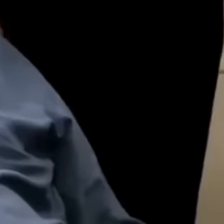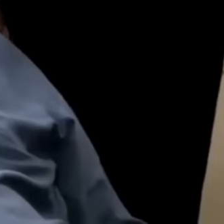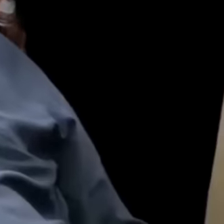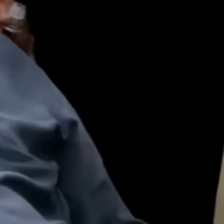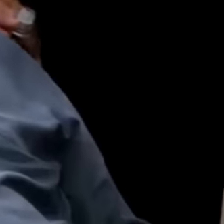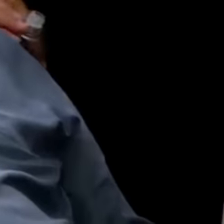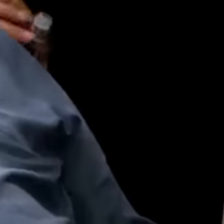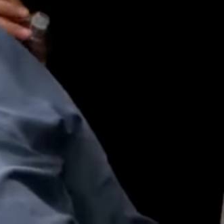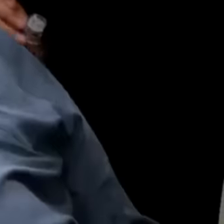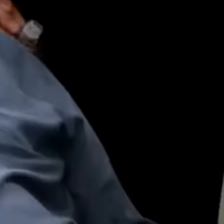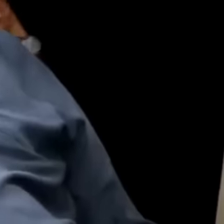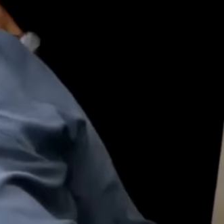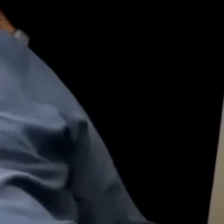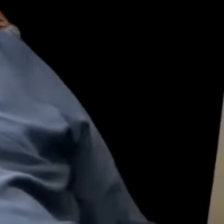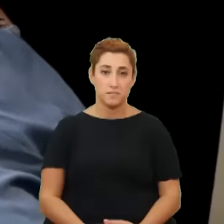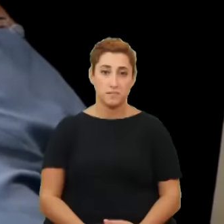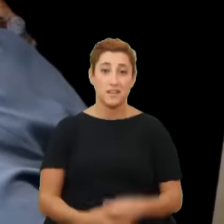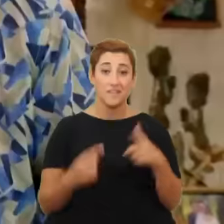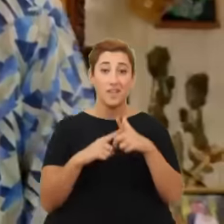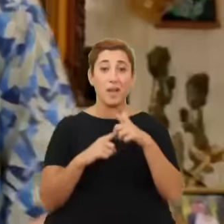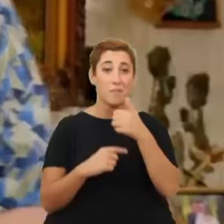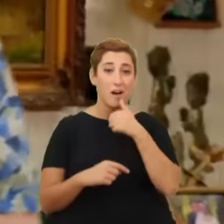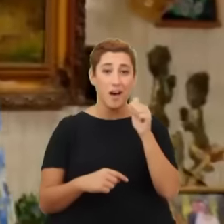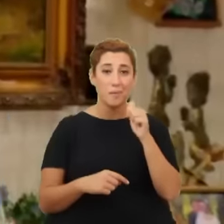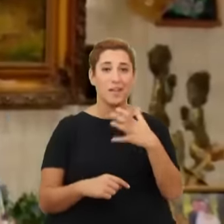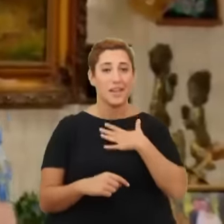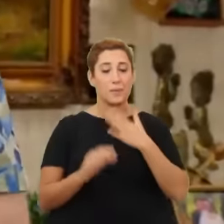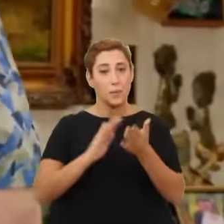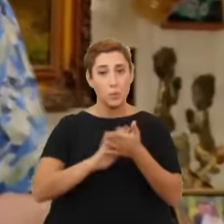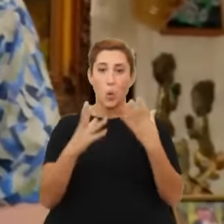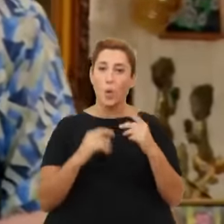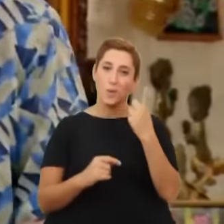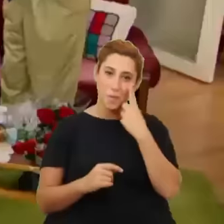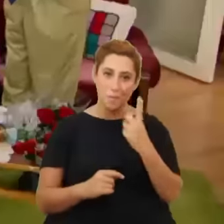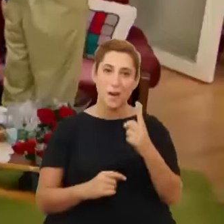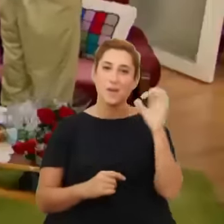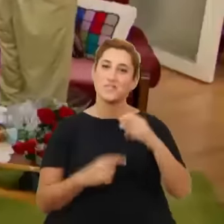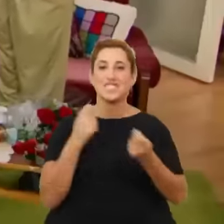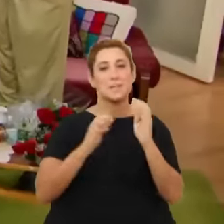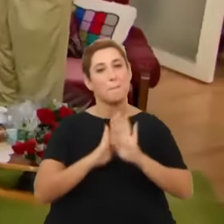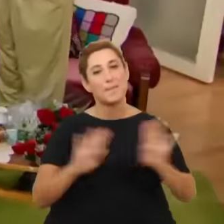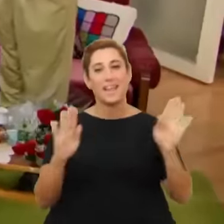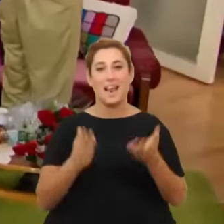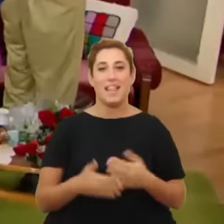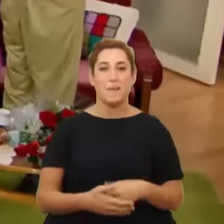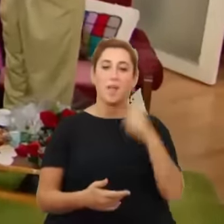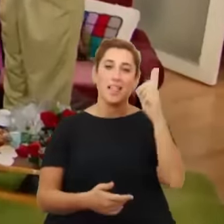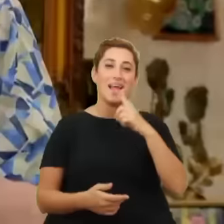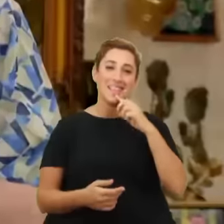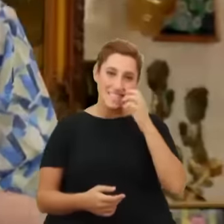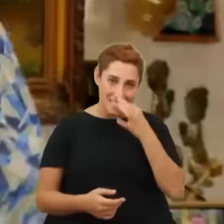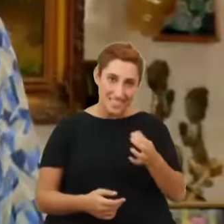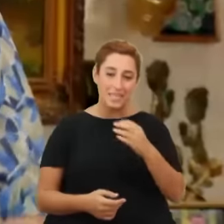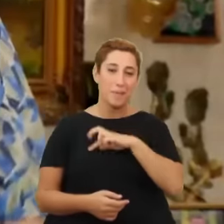Ay. Fehmi abi, kendine geldin madem bak. Şu işi bitirelim. Allah'ın